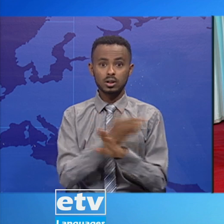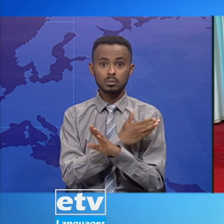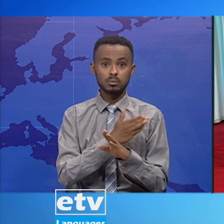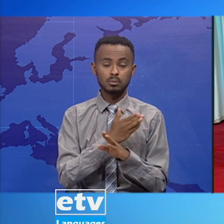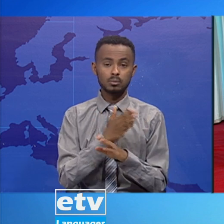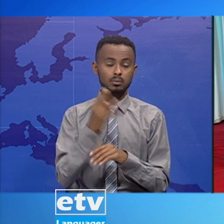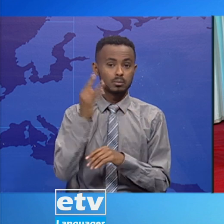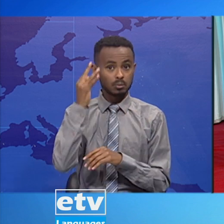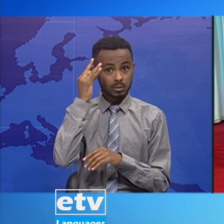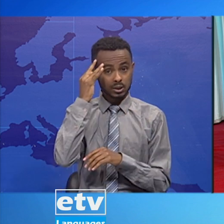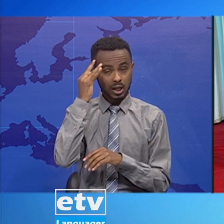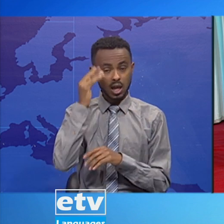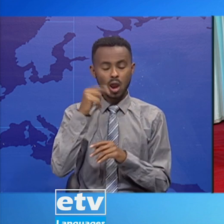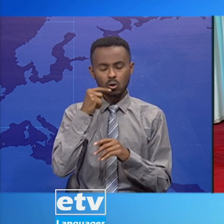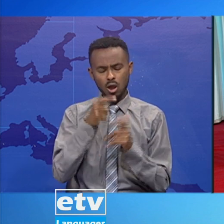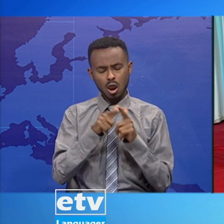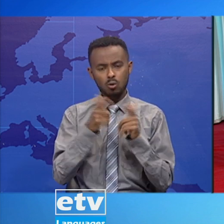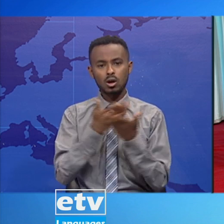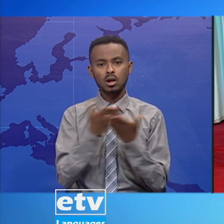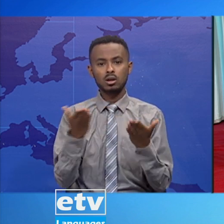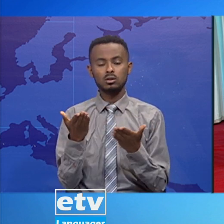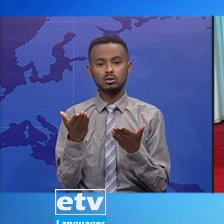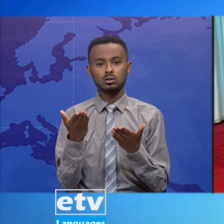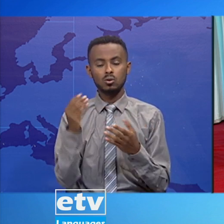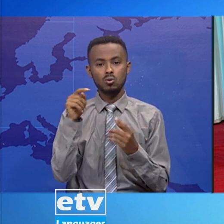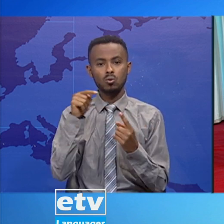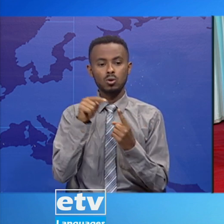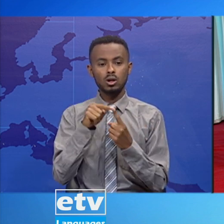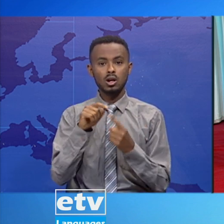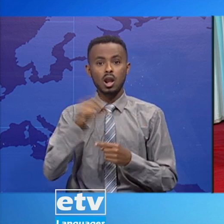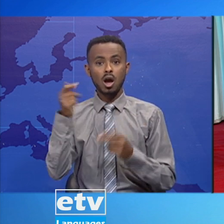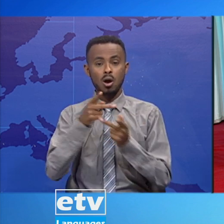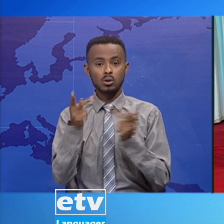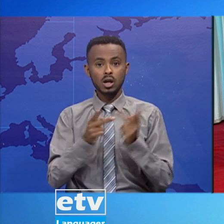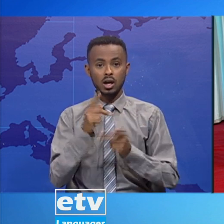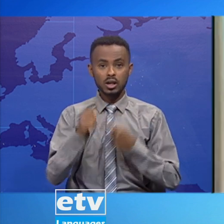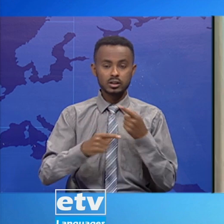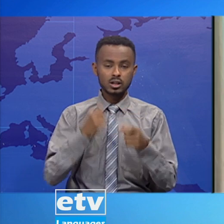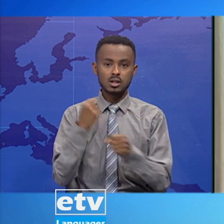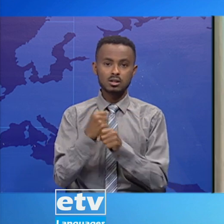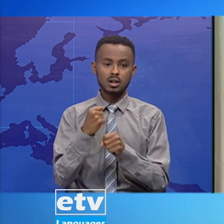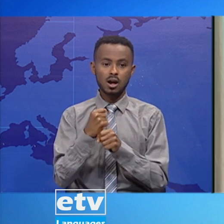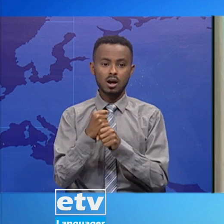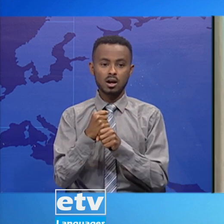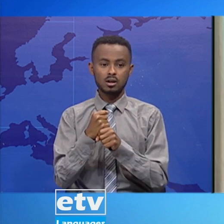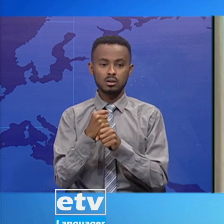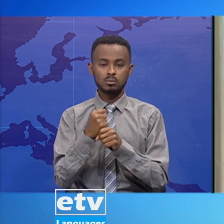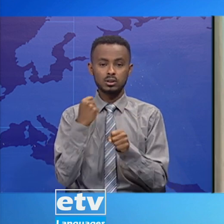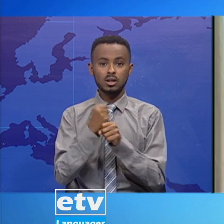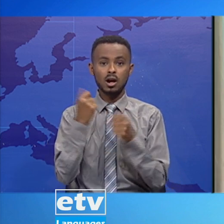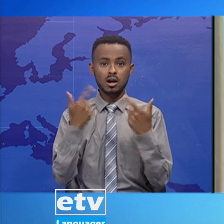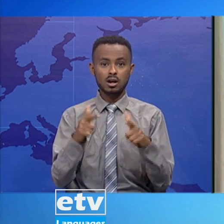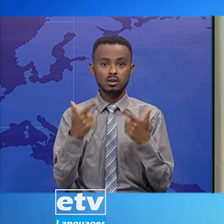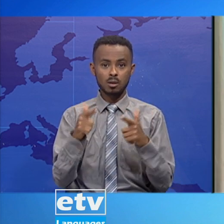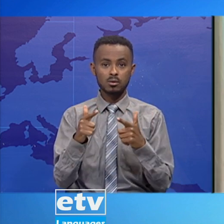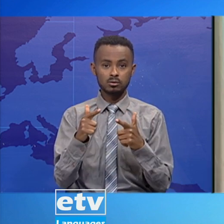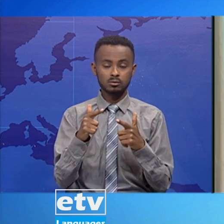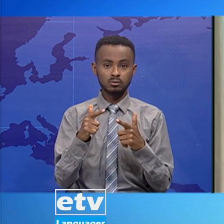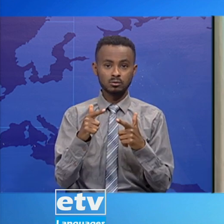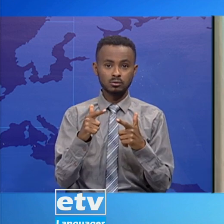መሳይ ያለው ትልቁ ነገር እንደው ወደ ሌላ ቦታ ሄጄ ስራ በስራ አጋጣሚ